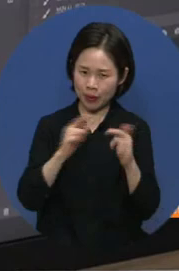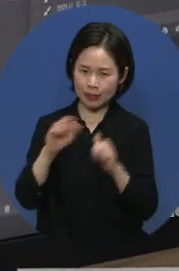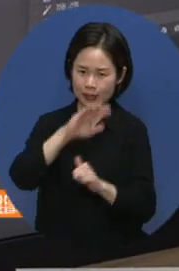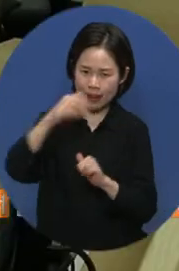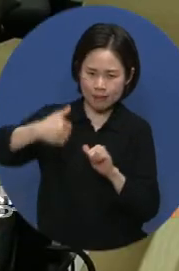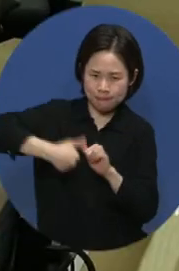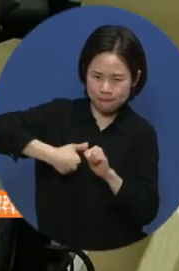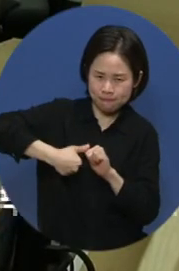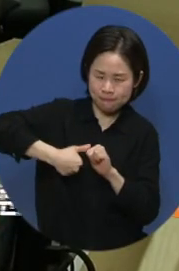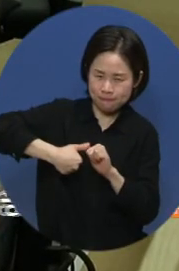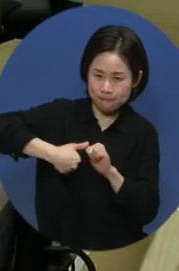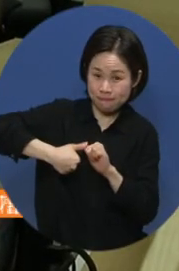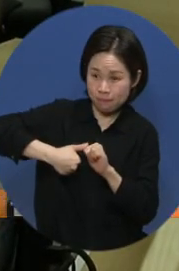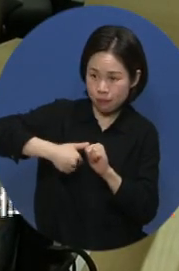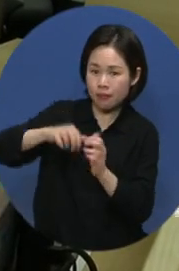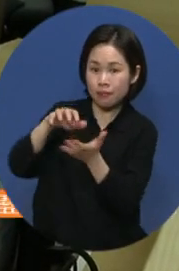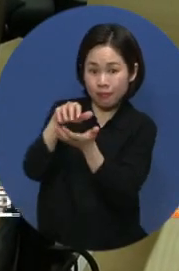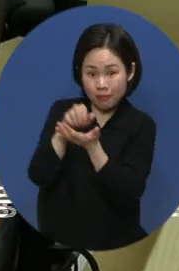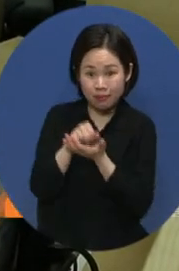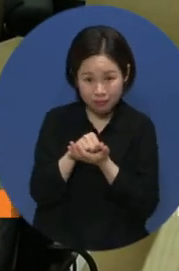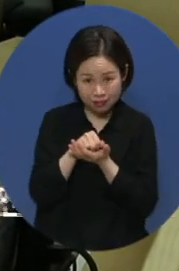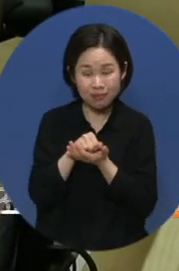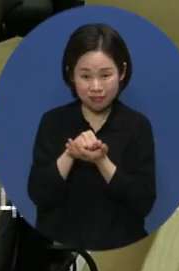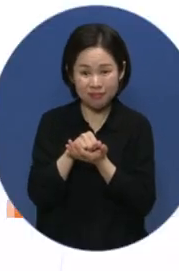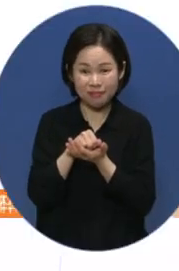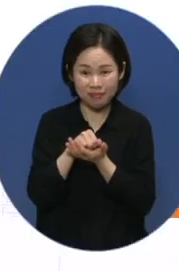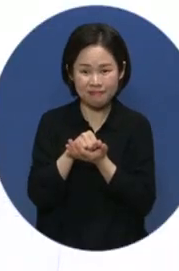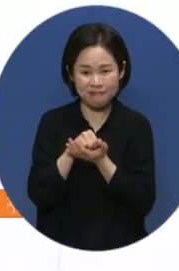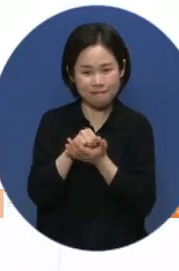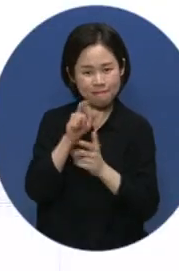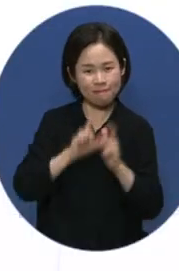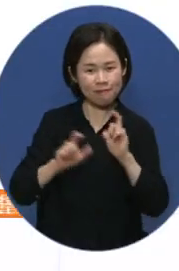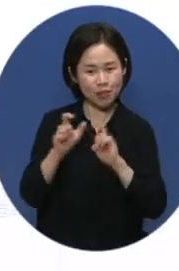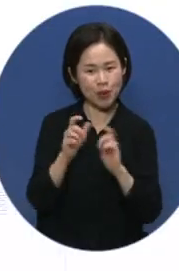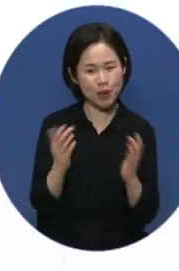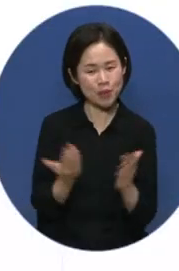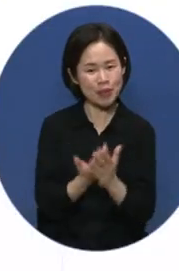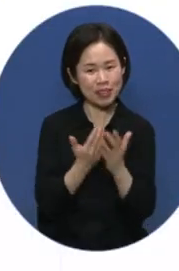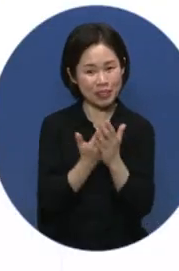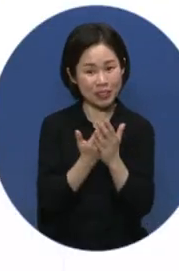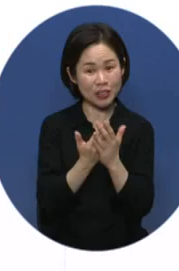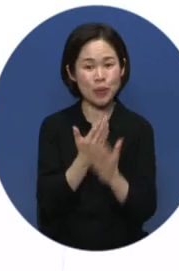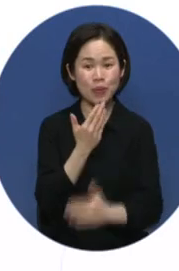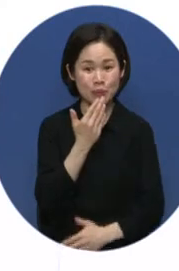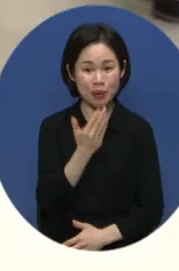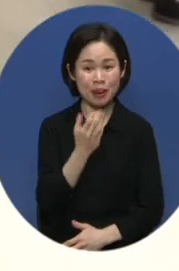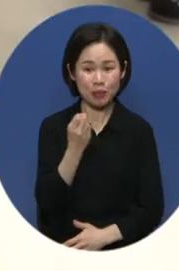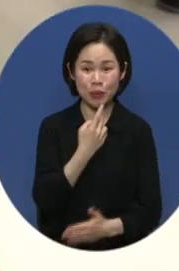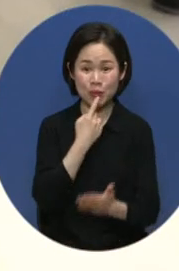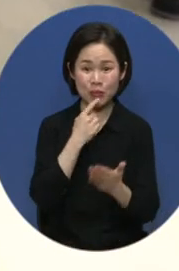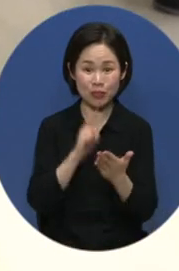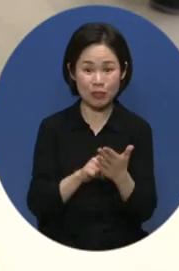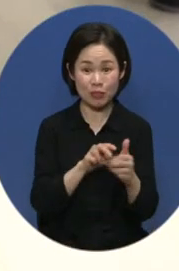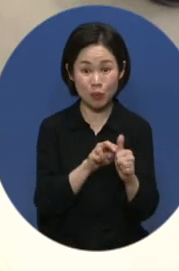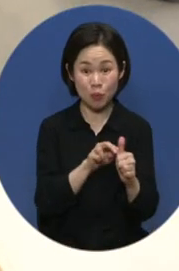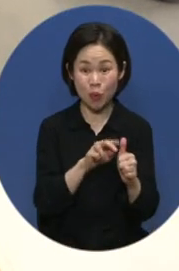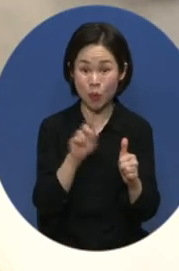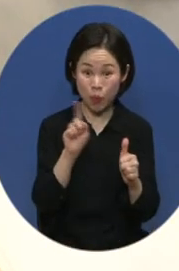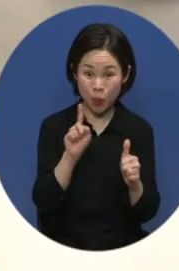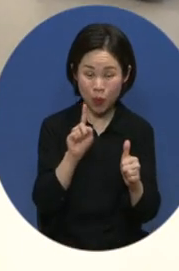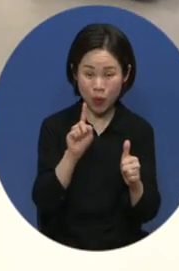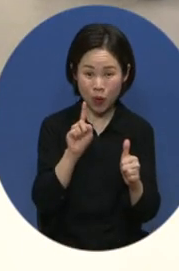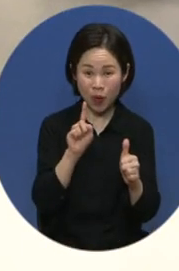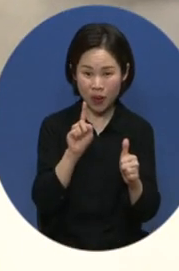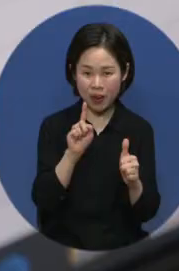많이 피드백을 주시면 저희가 그거에 맞춰서 좀 더 발전해 나갈 수 있고 쉬운 정보라는 우리나라의